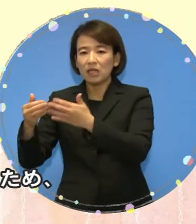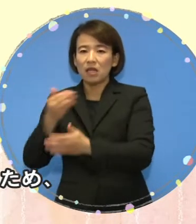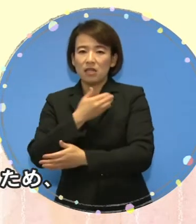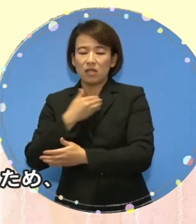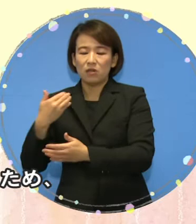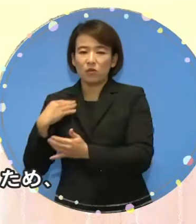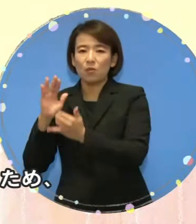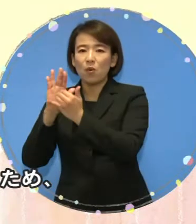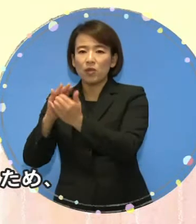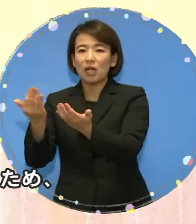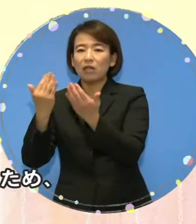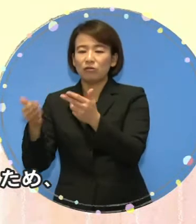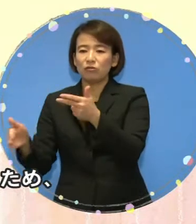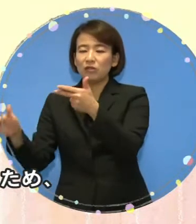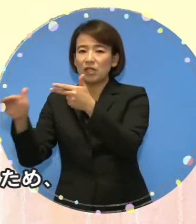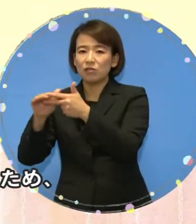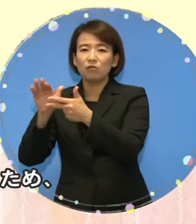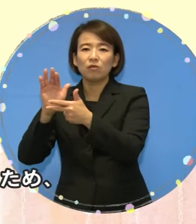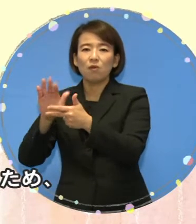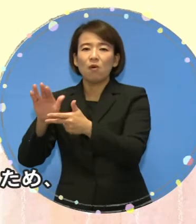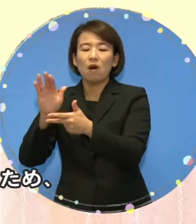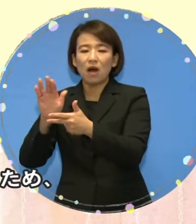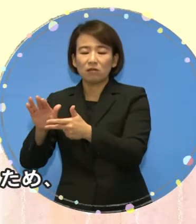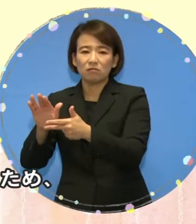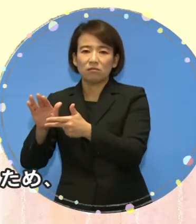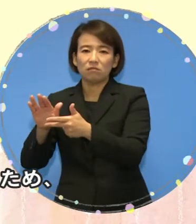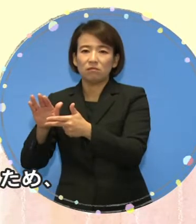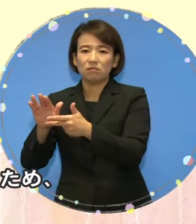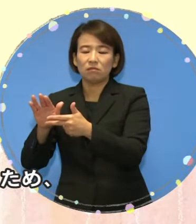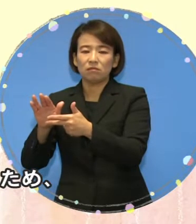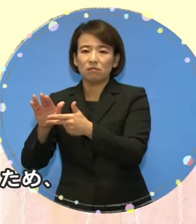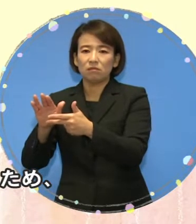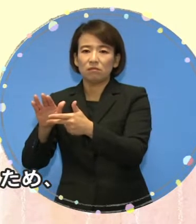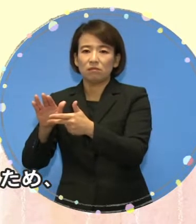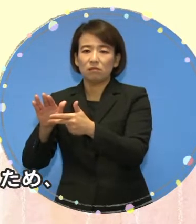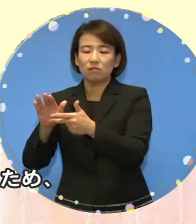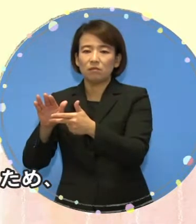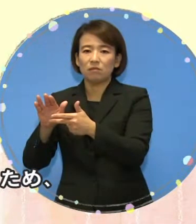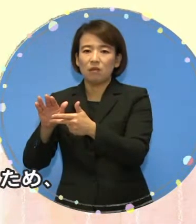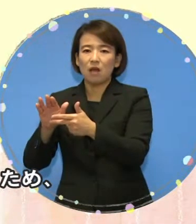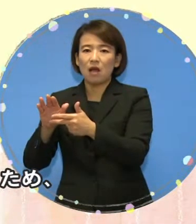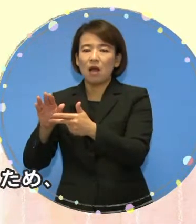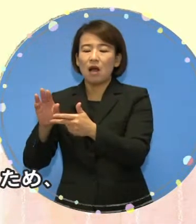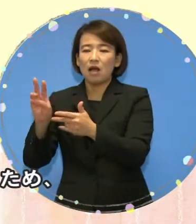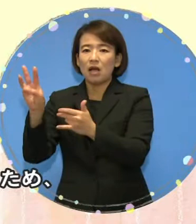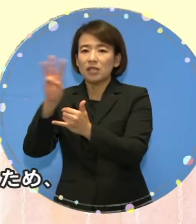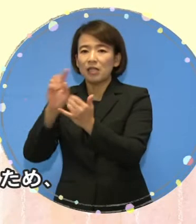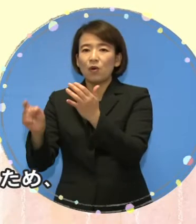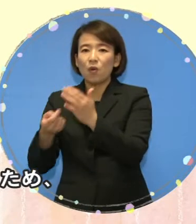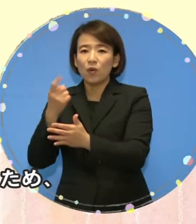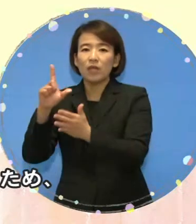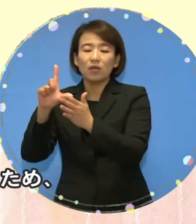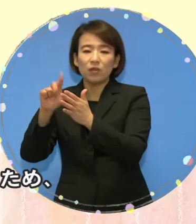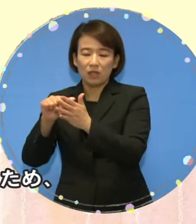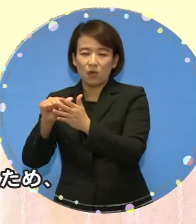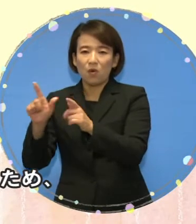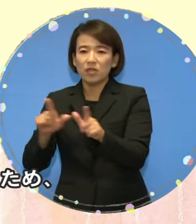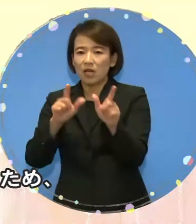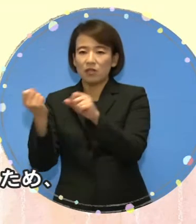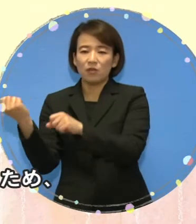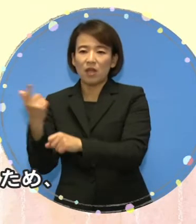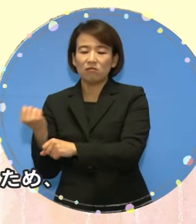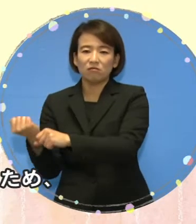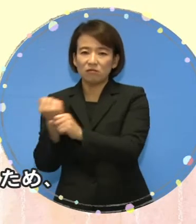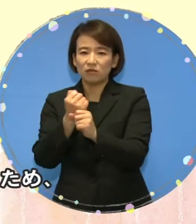型あ防災学習施設を備えた危機管理消防さらには被災した際のライフラインの早期